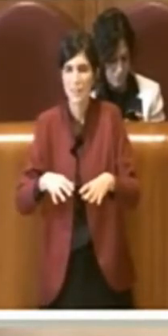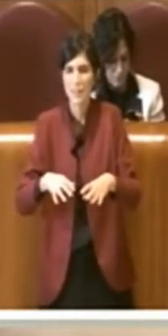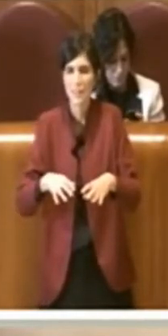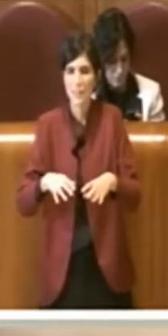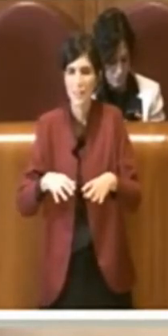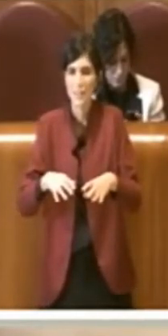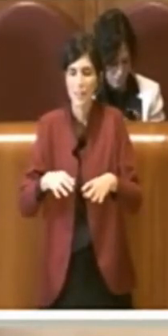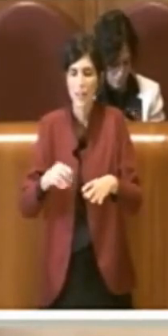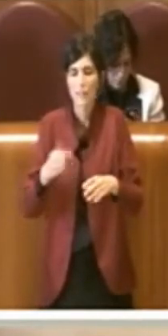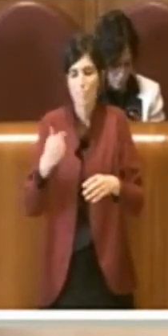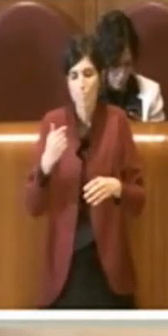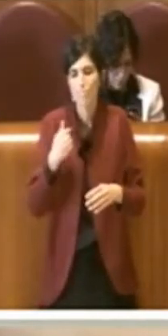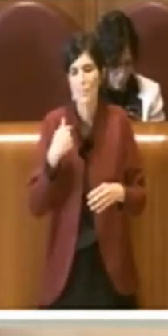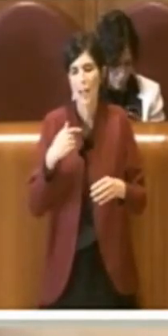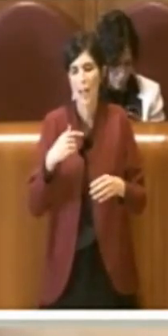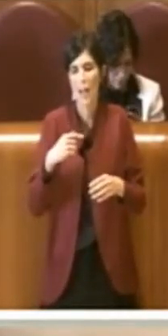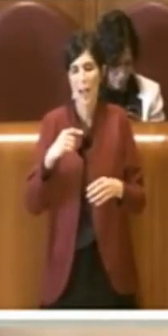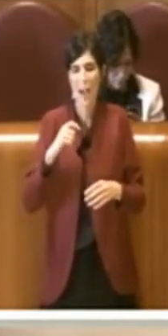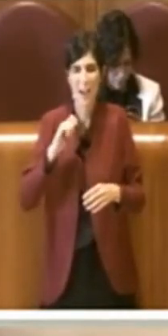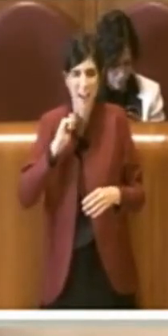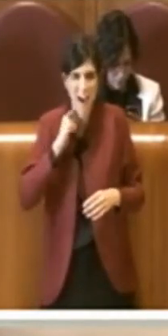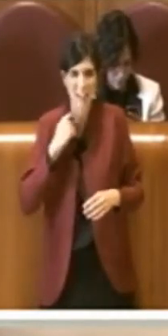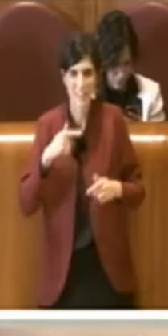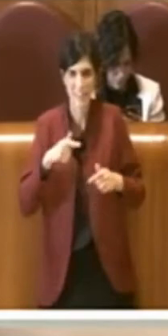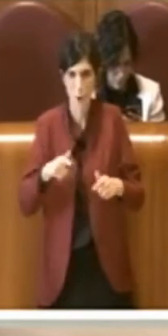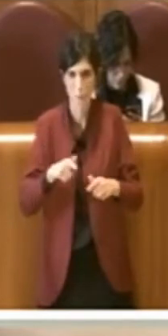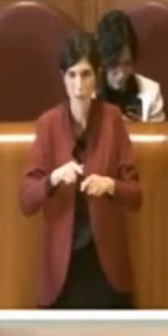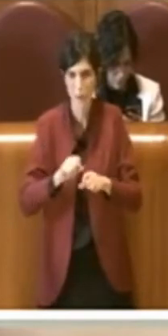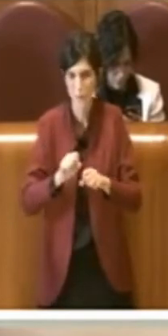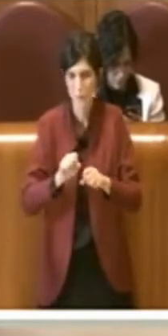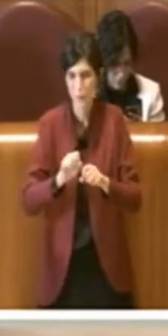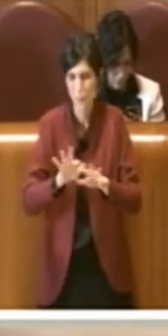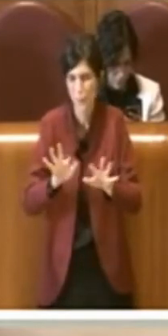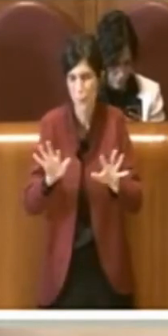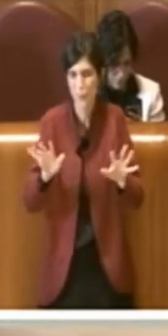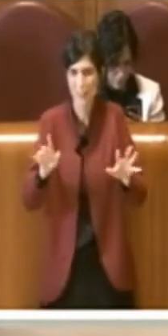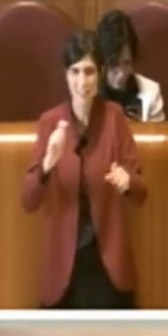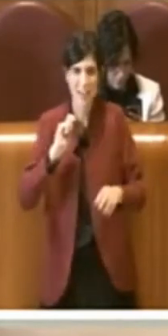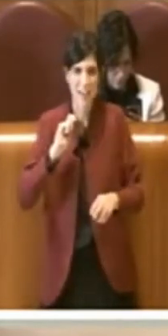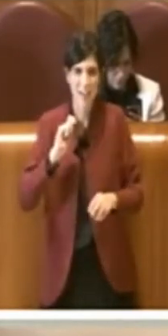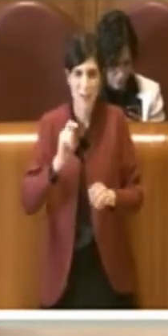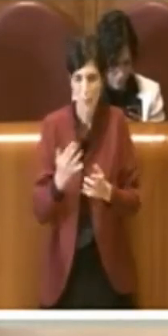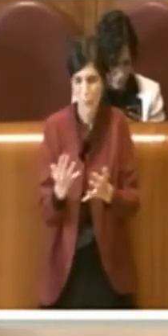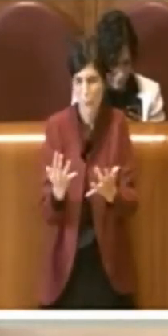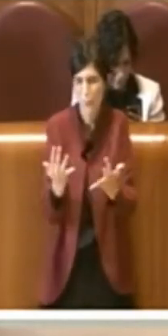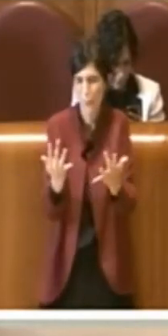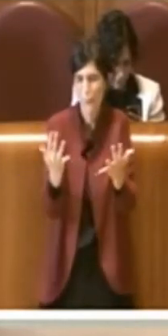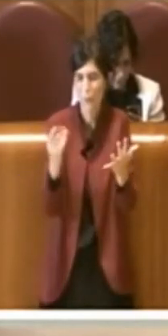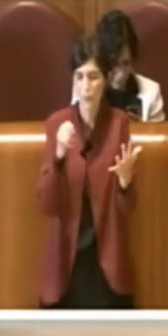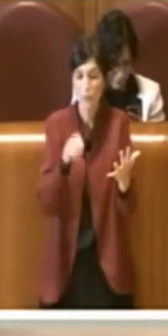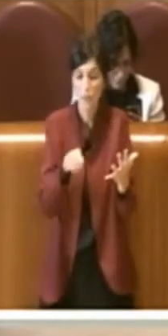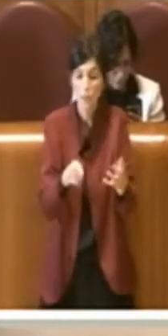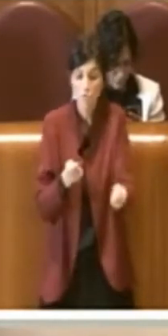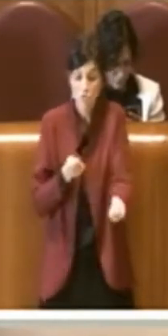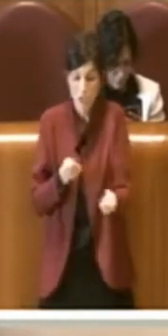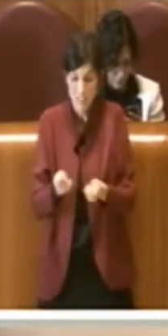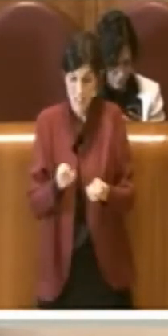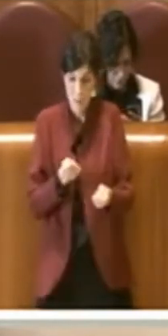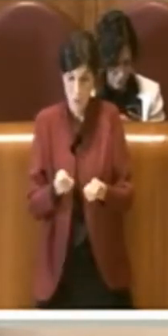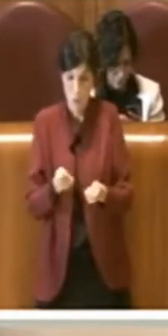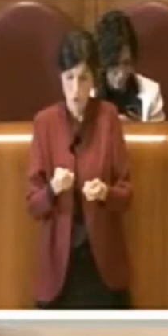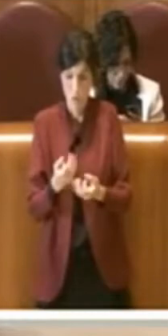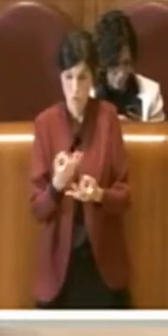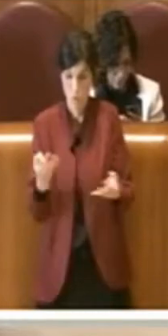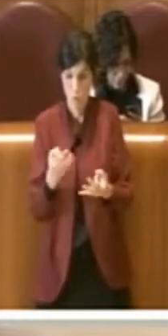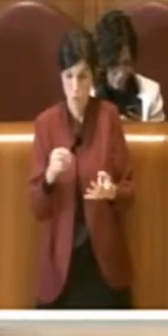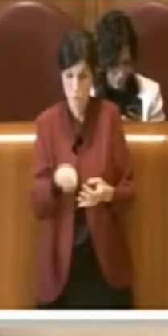i gas, è quello che crea tantissimi problemi. La gestione corretta dell'organico ti risolve gran